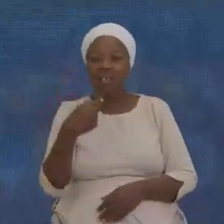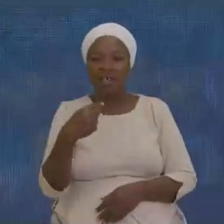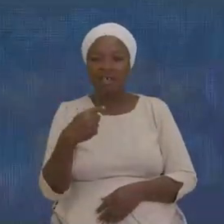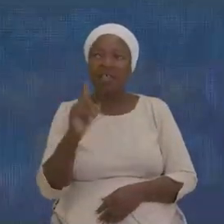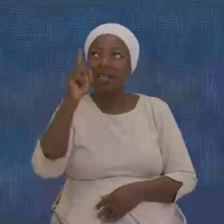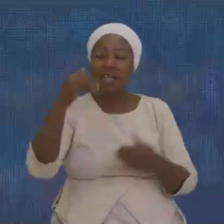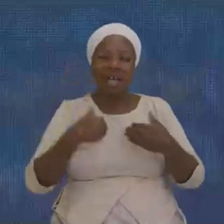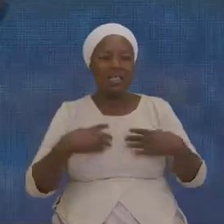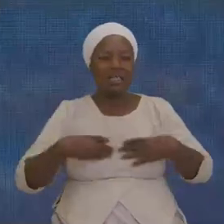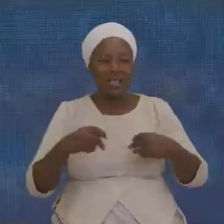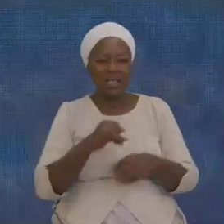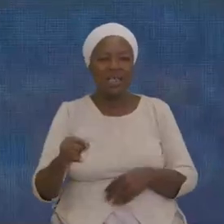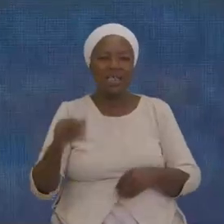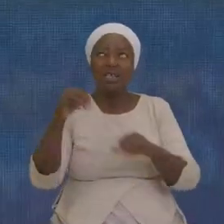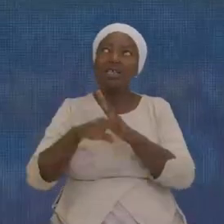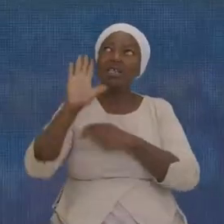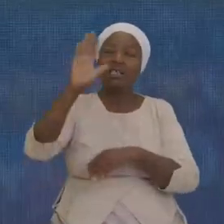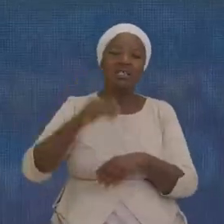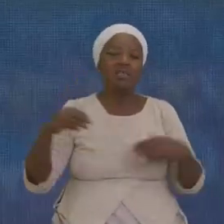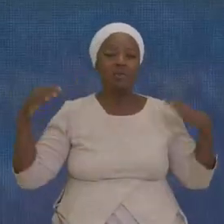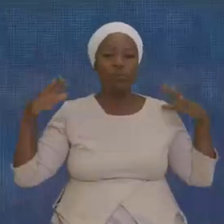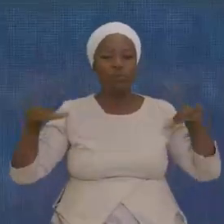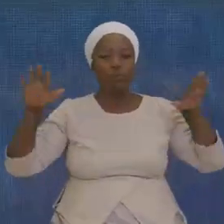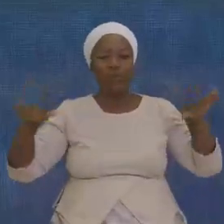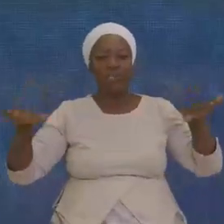Il dit qu'il a la guérison sous ses ailes.